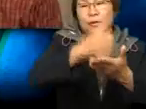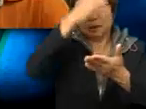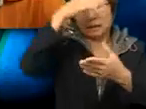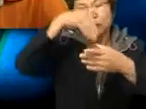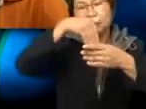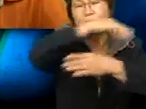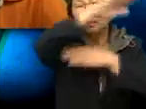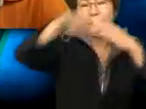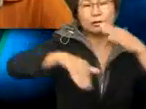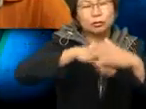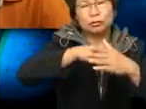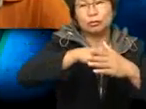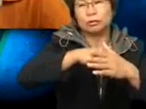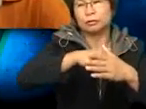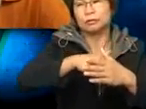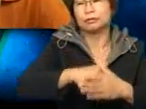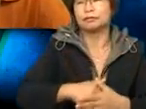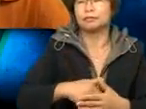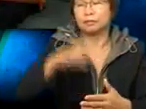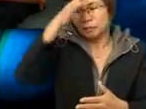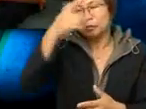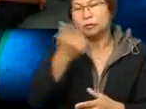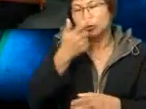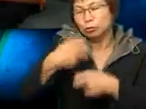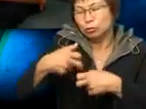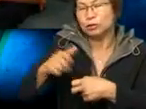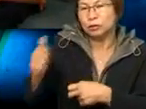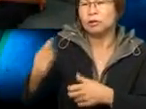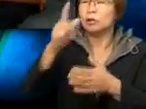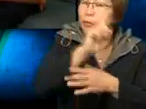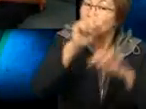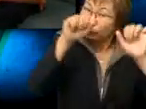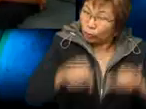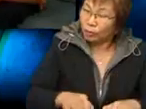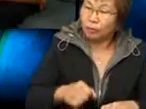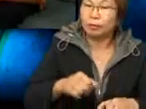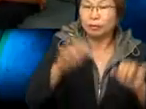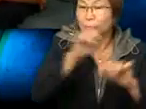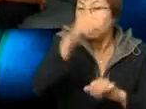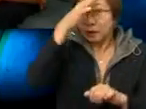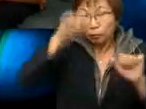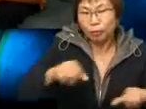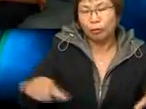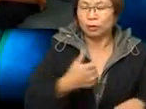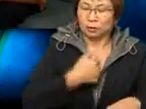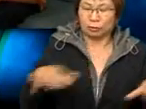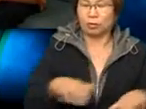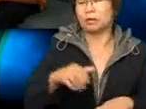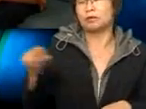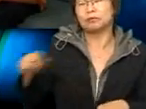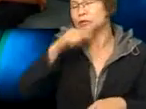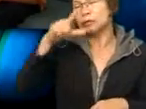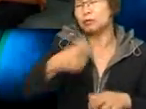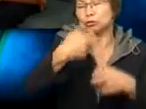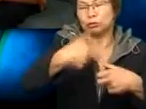dalam segala-galanya. Ayah tak nak menyusahkan Min. Mana yang ayah boleh buat sendiri, ayah buat sendiri. Min tak